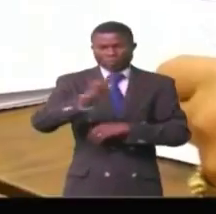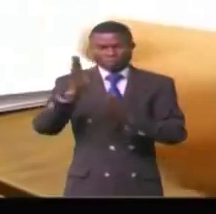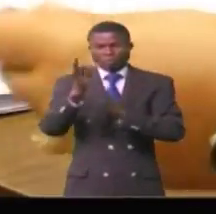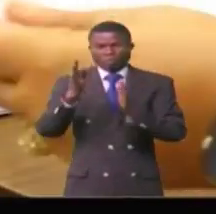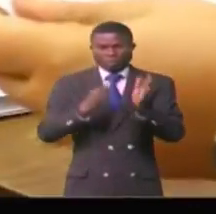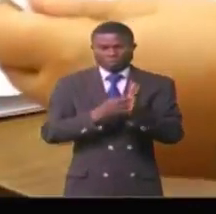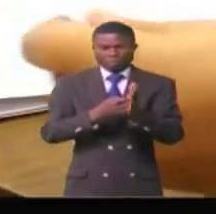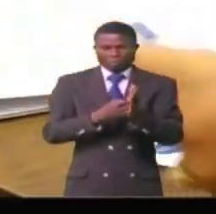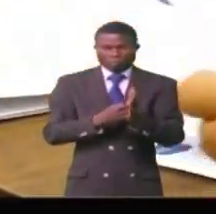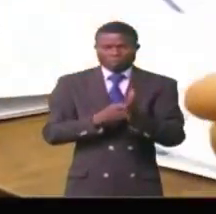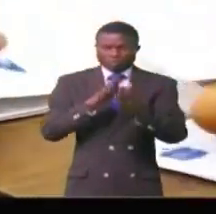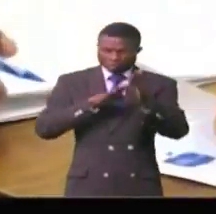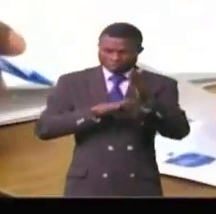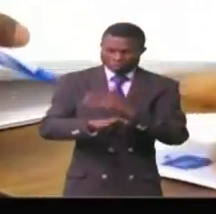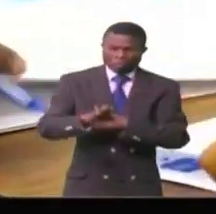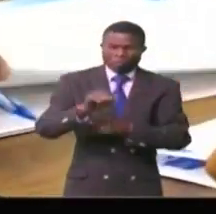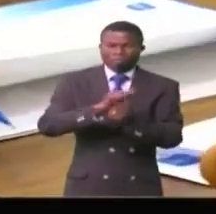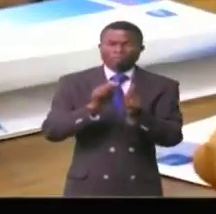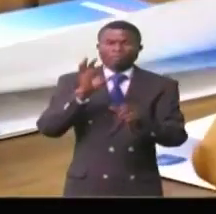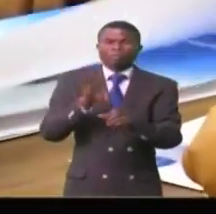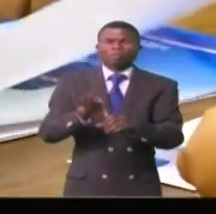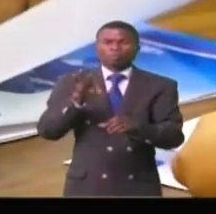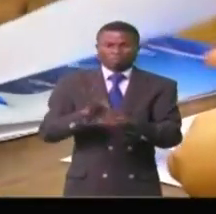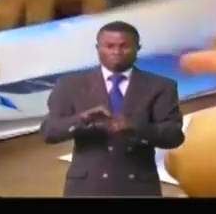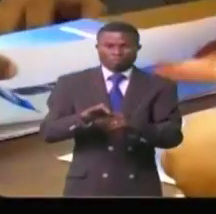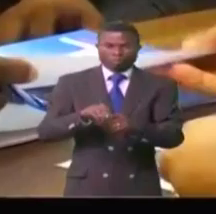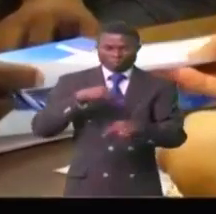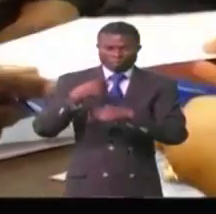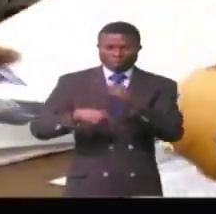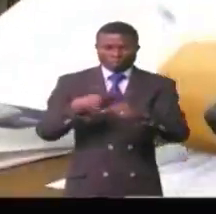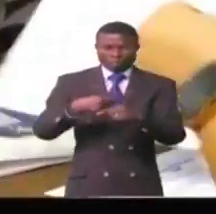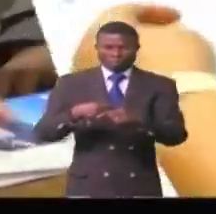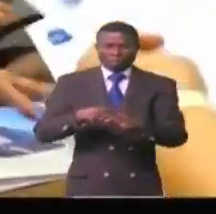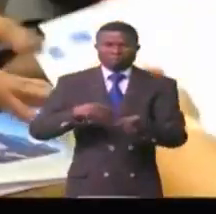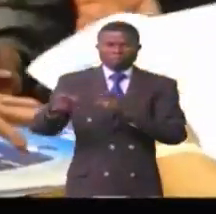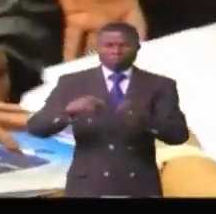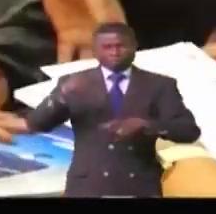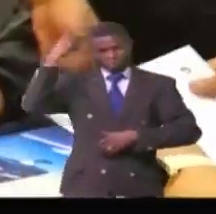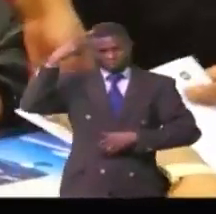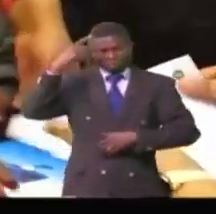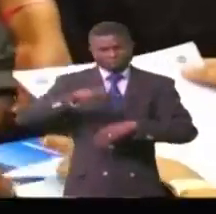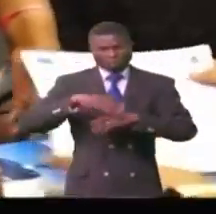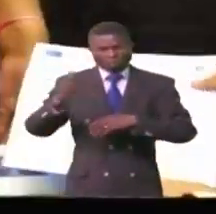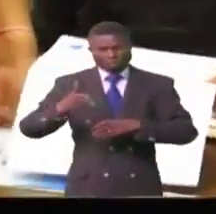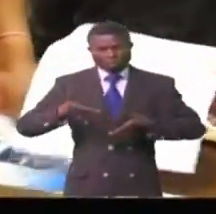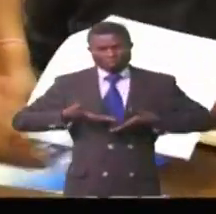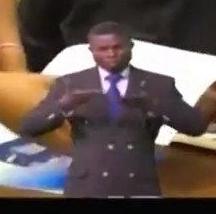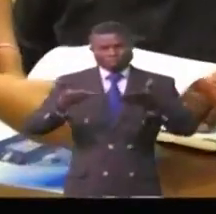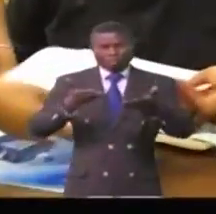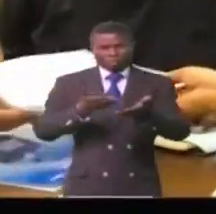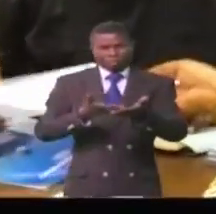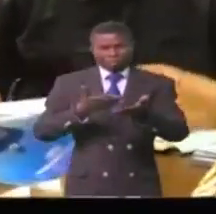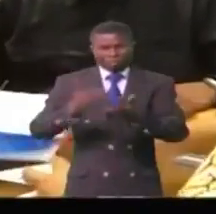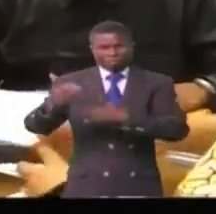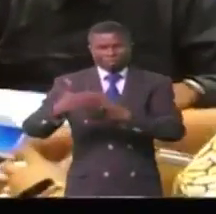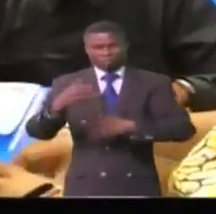souscrit sans hésitation au processus électoral qui l'ouvre l'arène politique après s'être consacré très longtemps aux côtés des femmes victimes